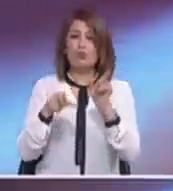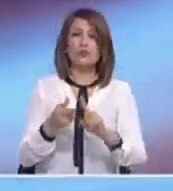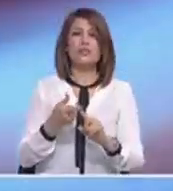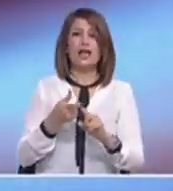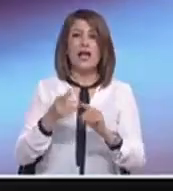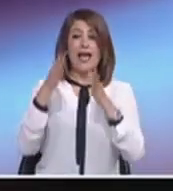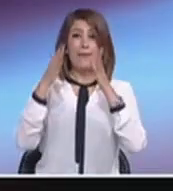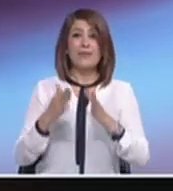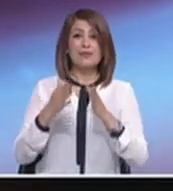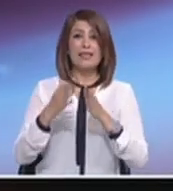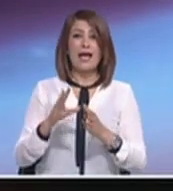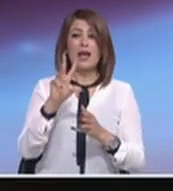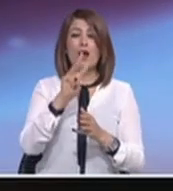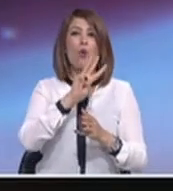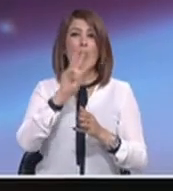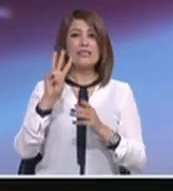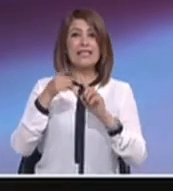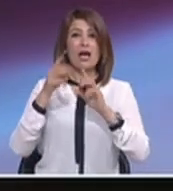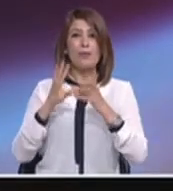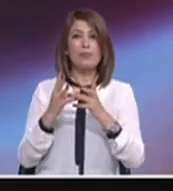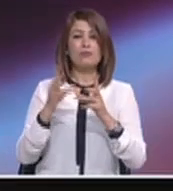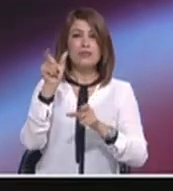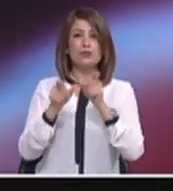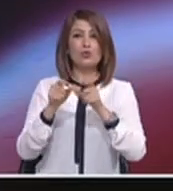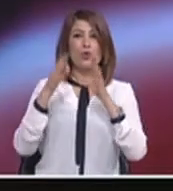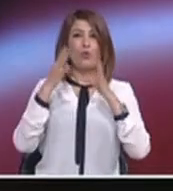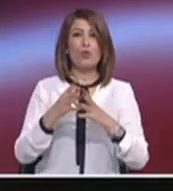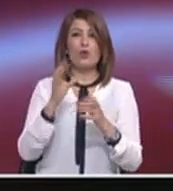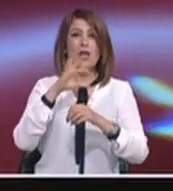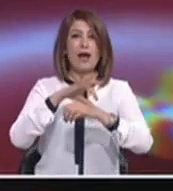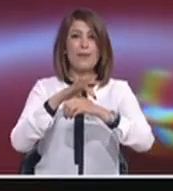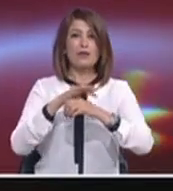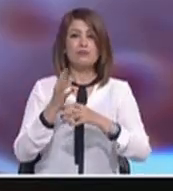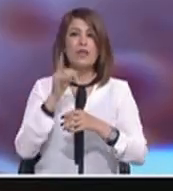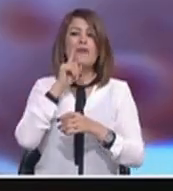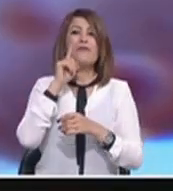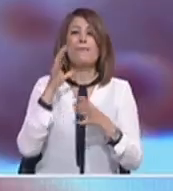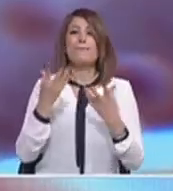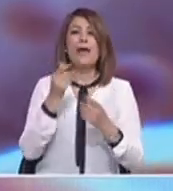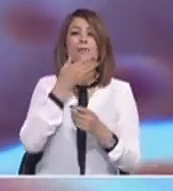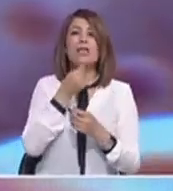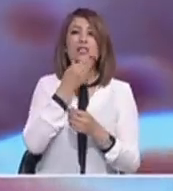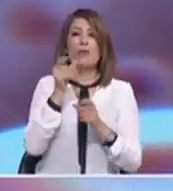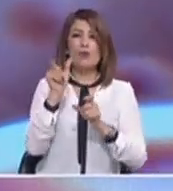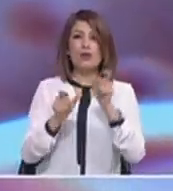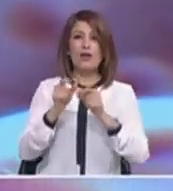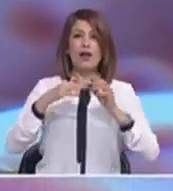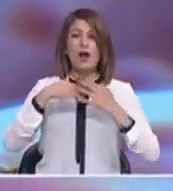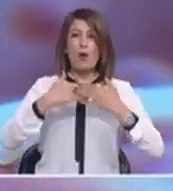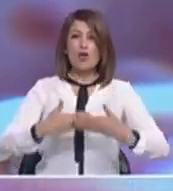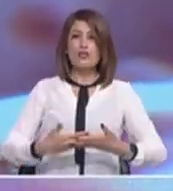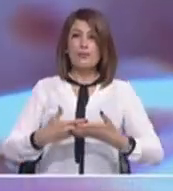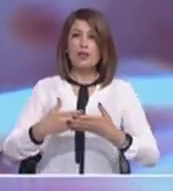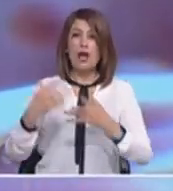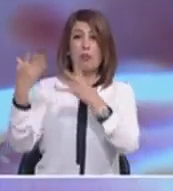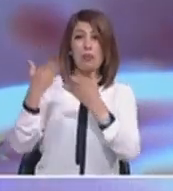اليوم عندنا يعني اي امراه حامل اللي هي ال اه السعدي